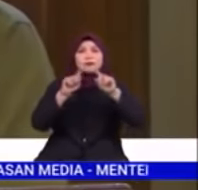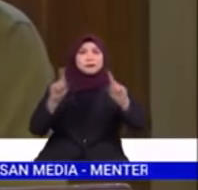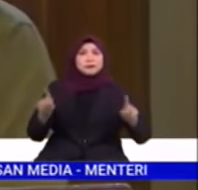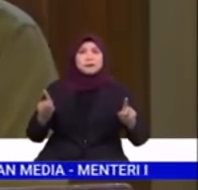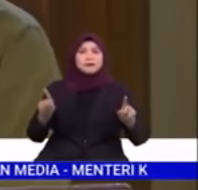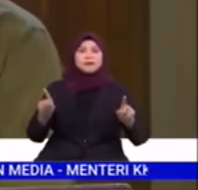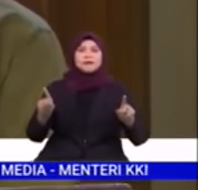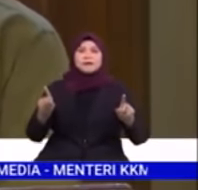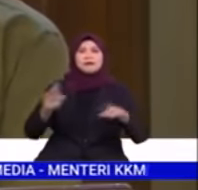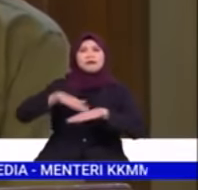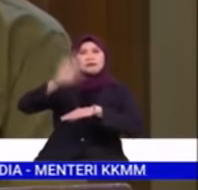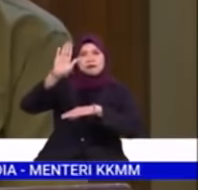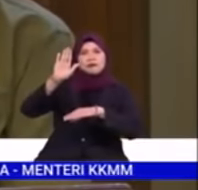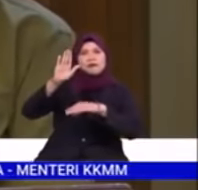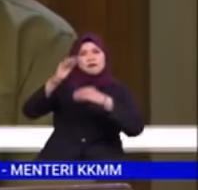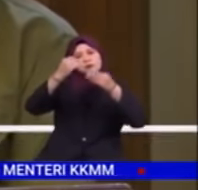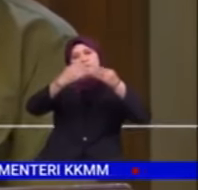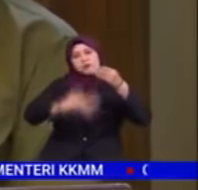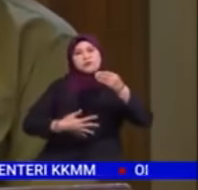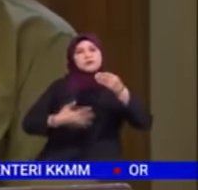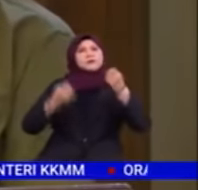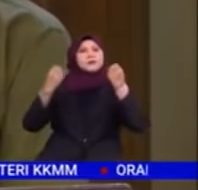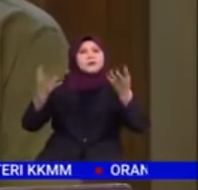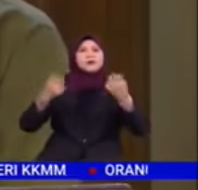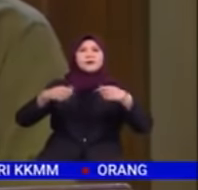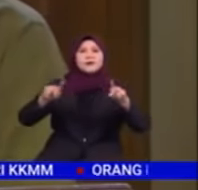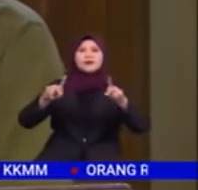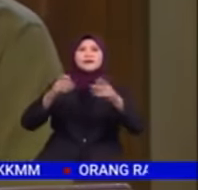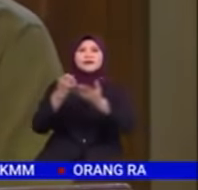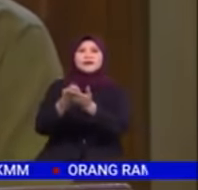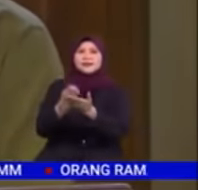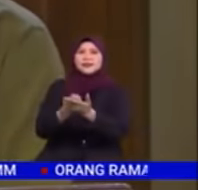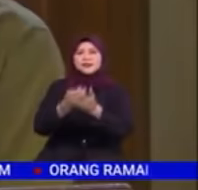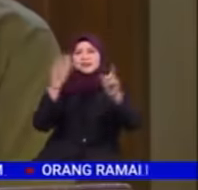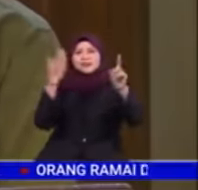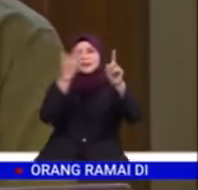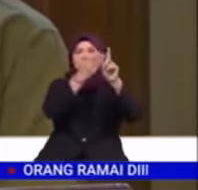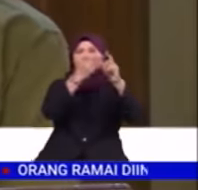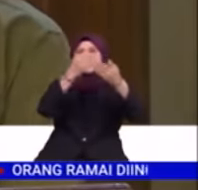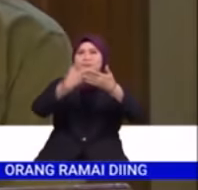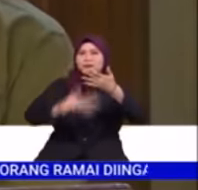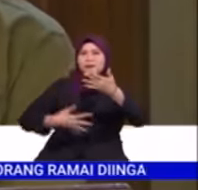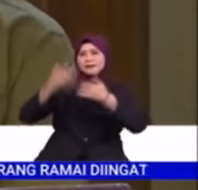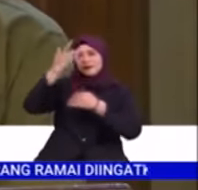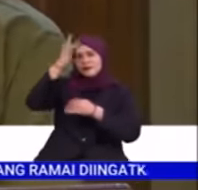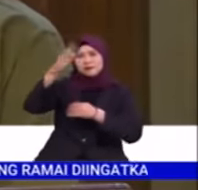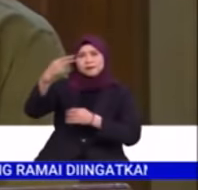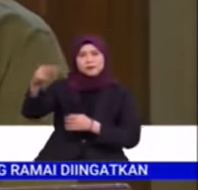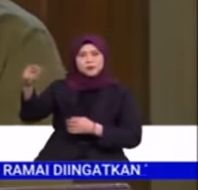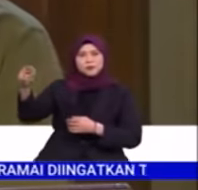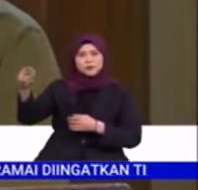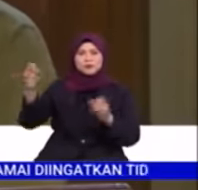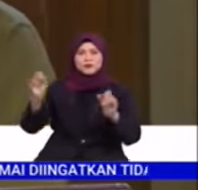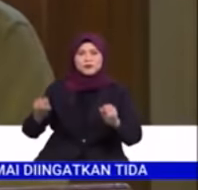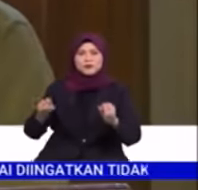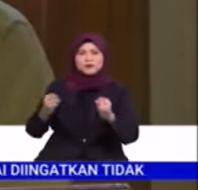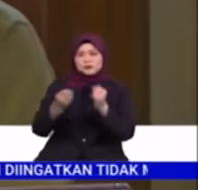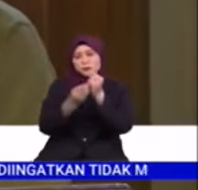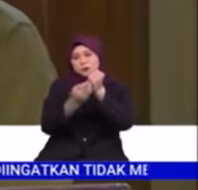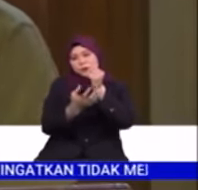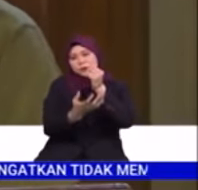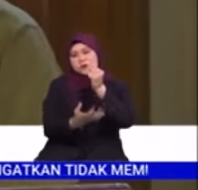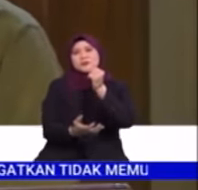lebih daripada itu lebih banyak peluang ekonomi berkeras kan kristal hijau yang beli dijana